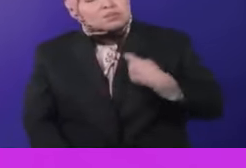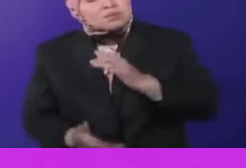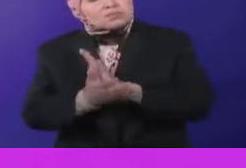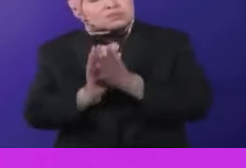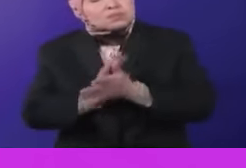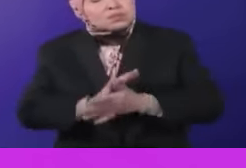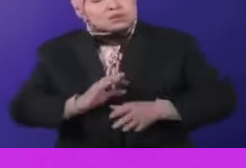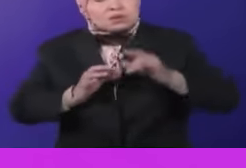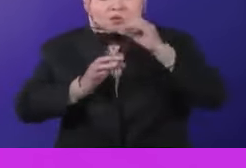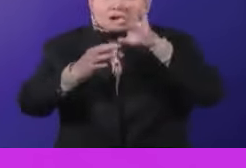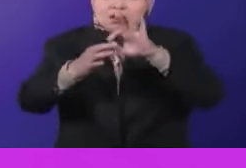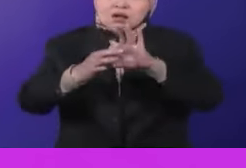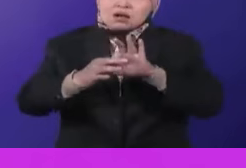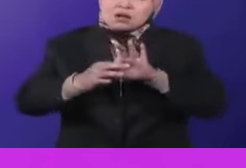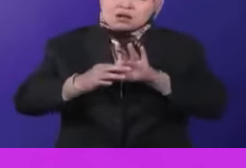فلكم رؤوس